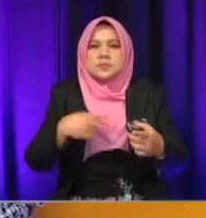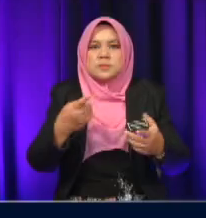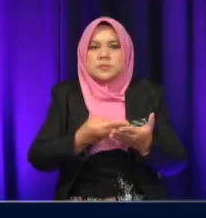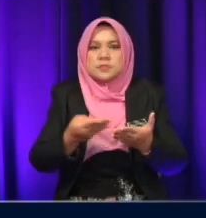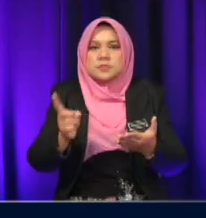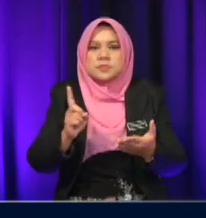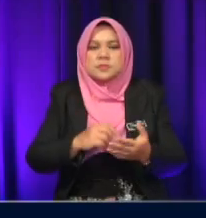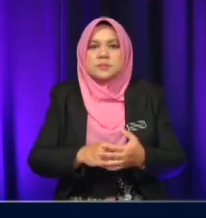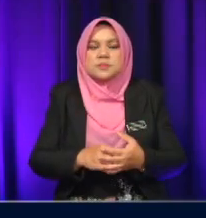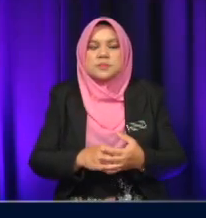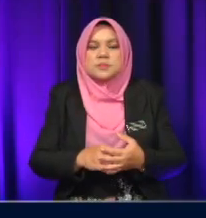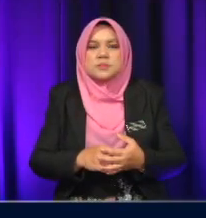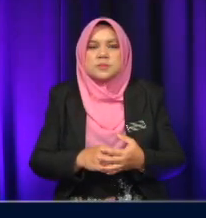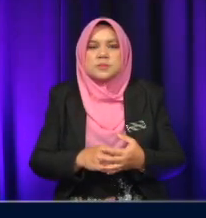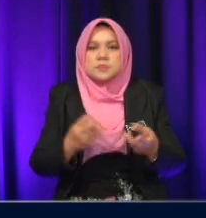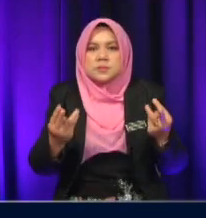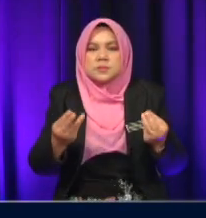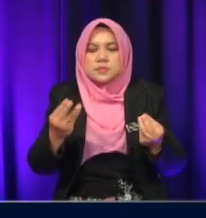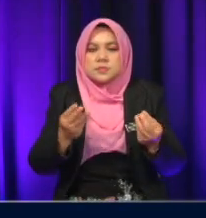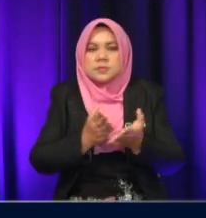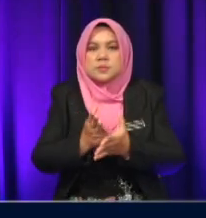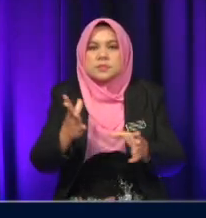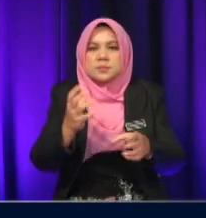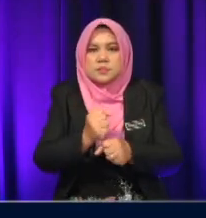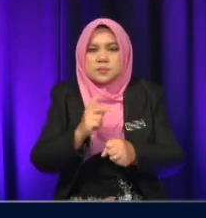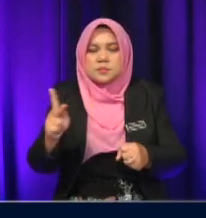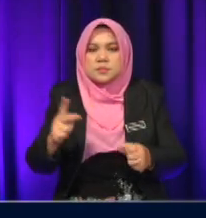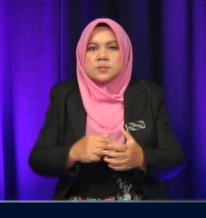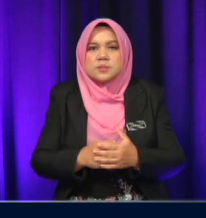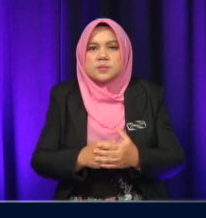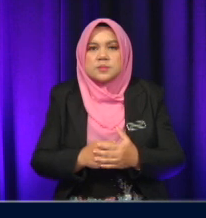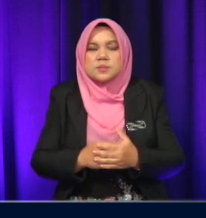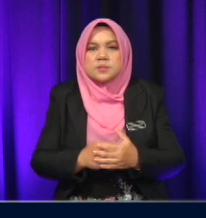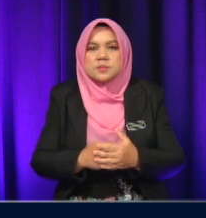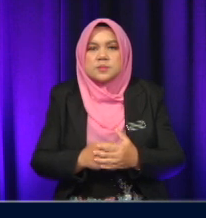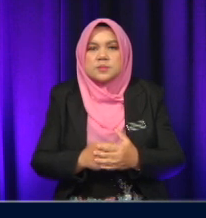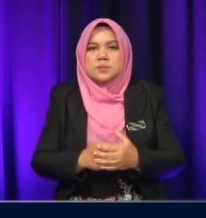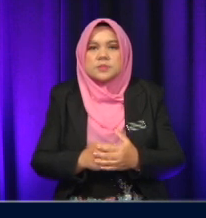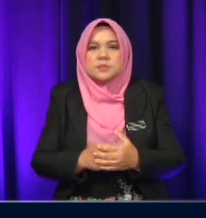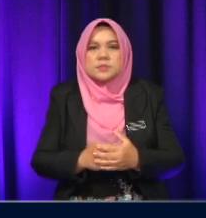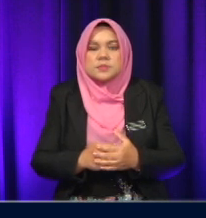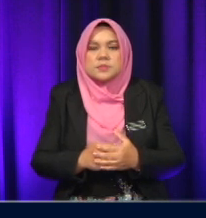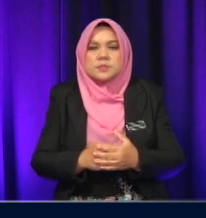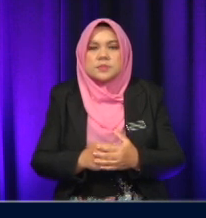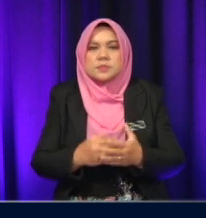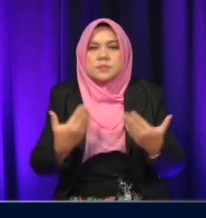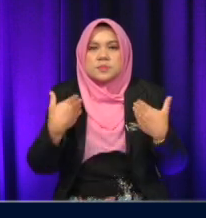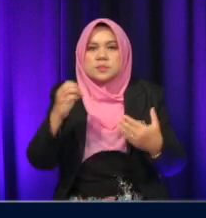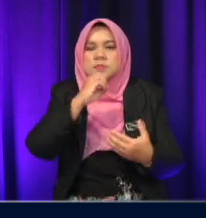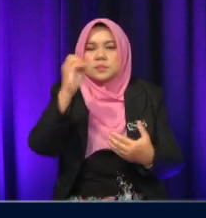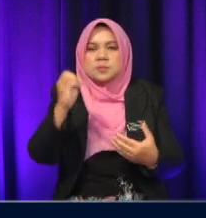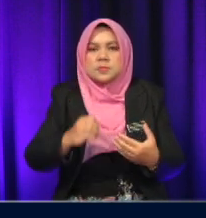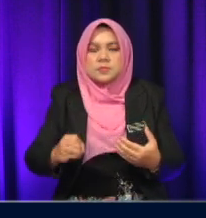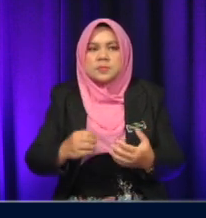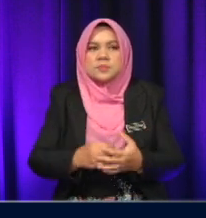Kedainya kat depan ni je. Mungkin terus dapatkan. Betul. Daripada beli satu jadi beli dua. Sebab ada diskaun.